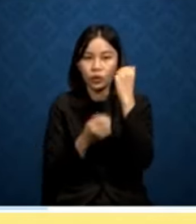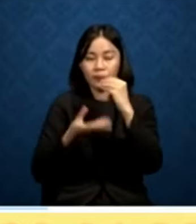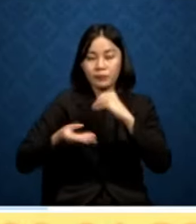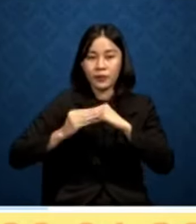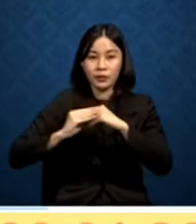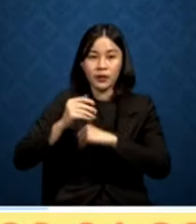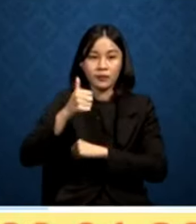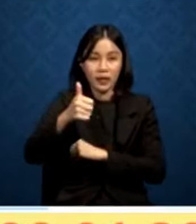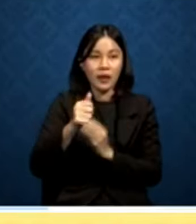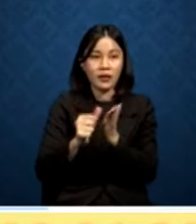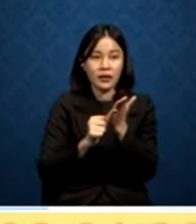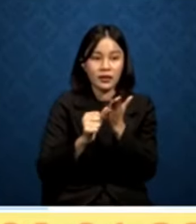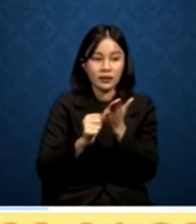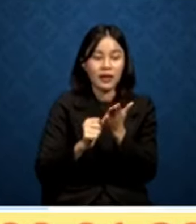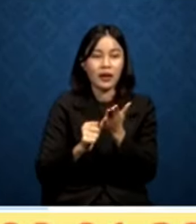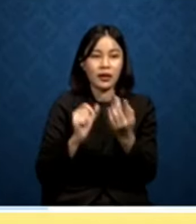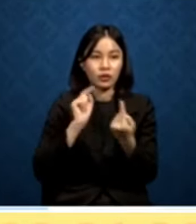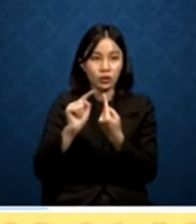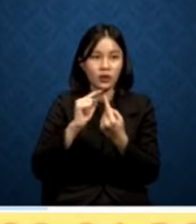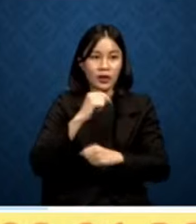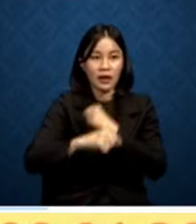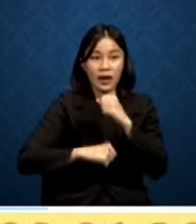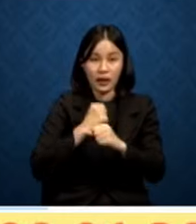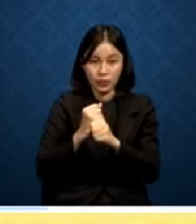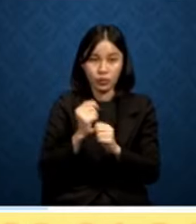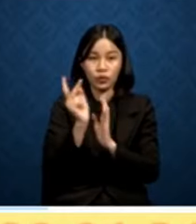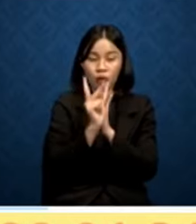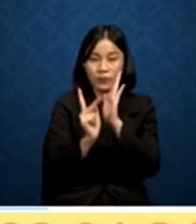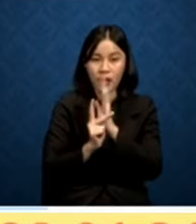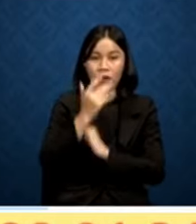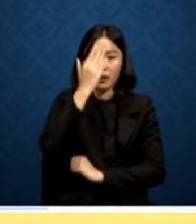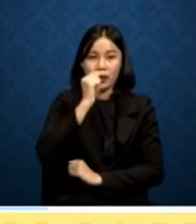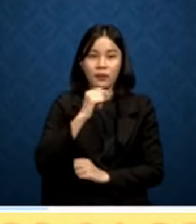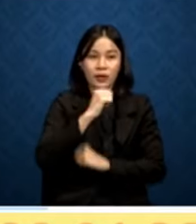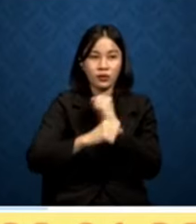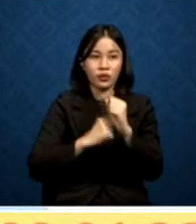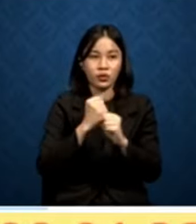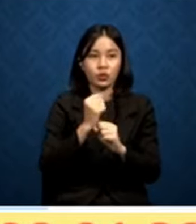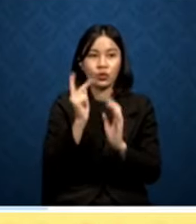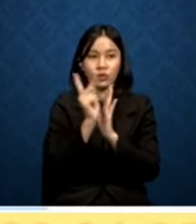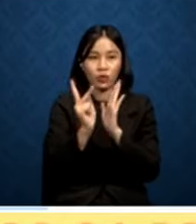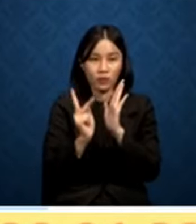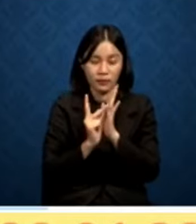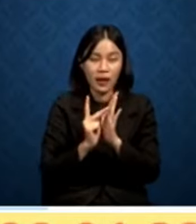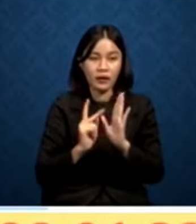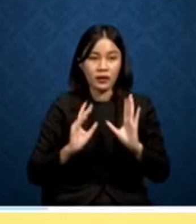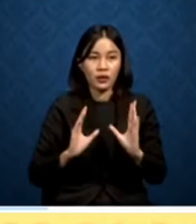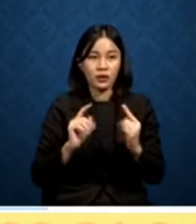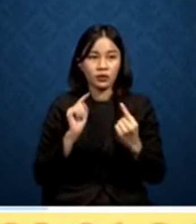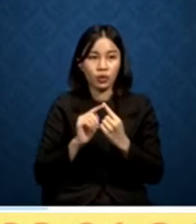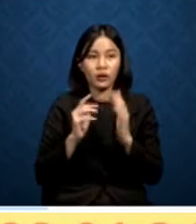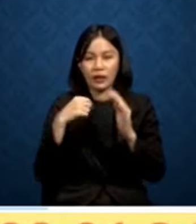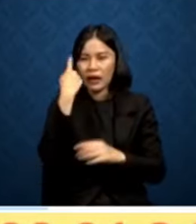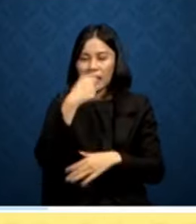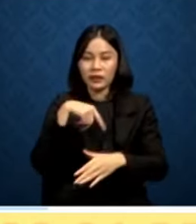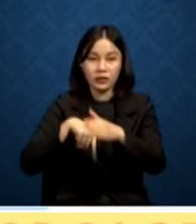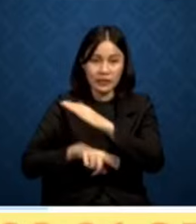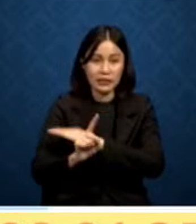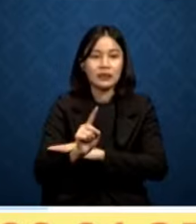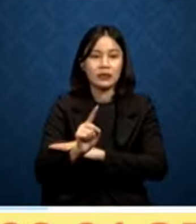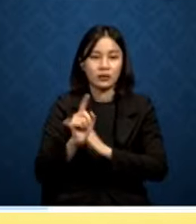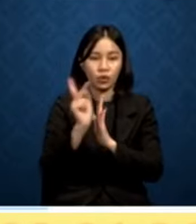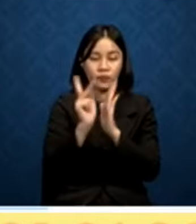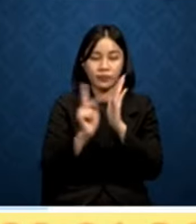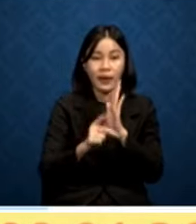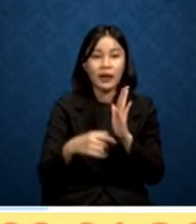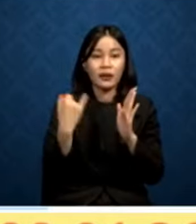งการประปรุงแก้ขายในเรื่องของอายุความเพื่อให้ยความสุหุดลงในกกรณีที่พทตหารบนี้อัี้คือเป็ตัว